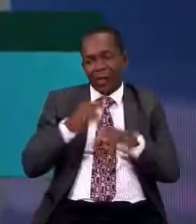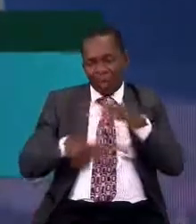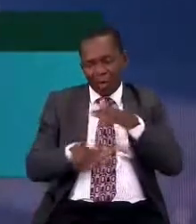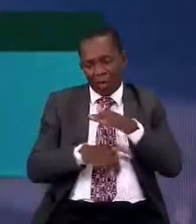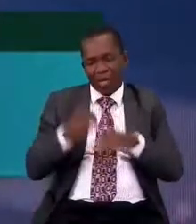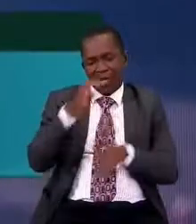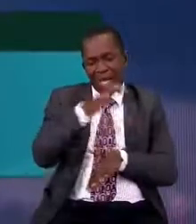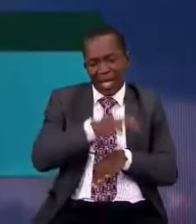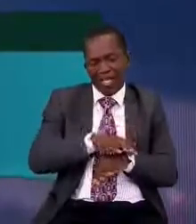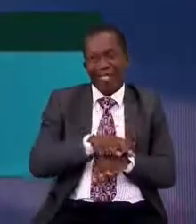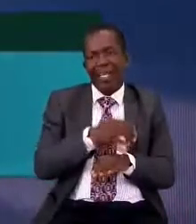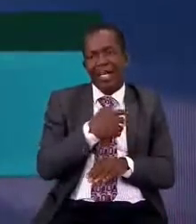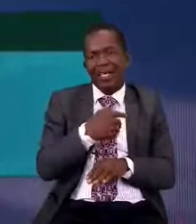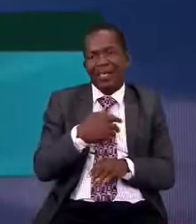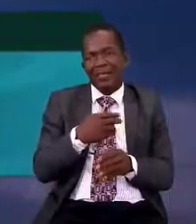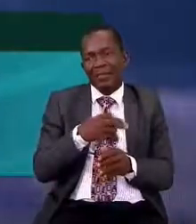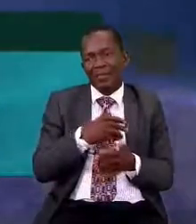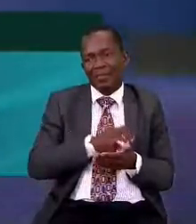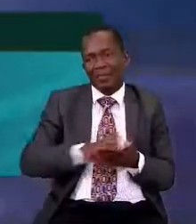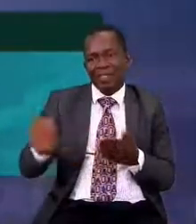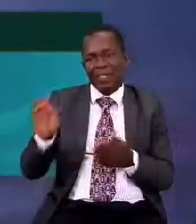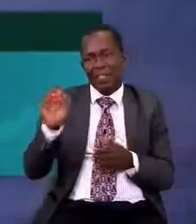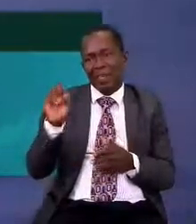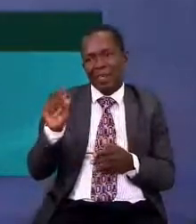Et que toute langue confesse,